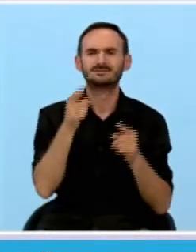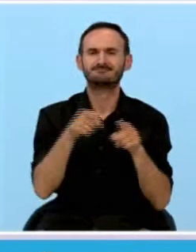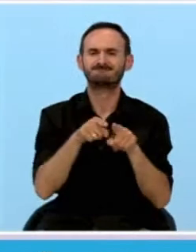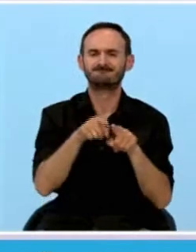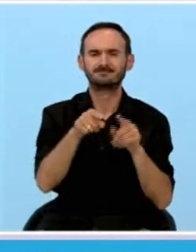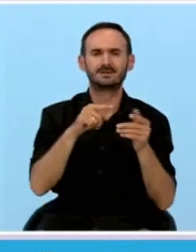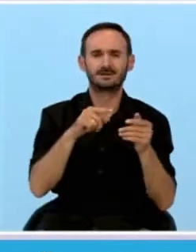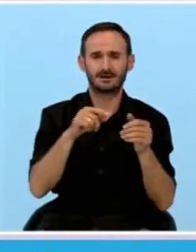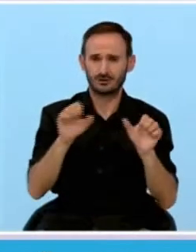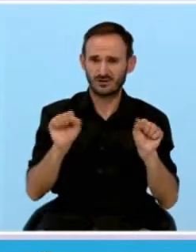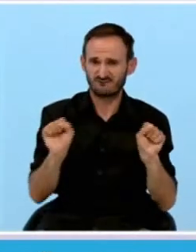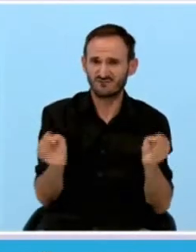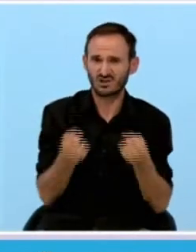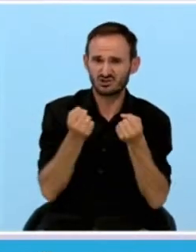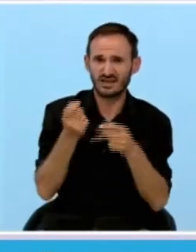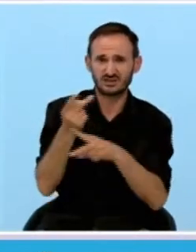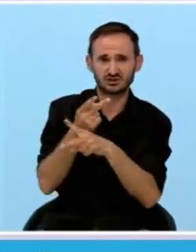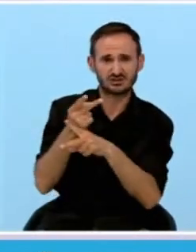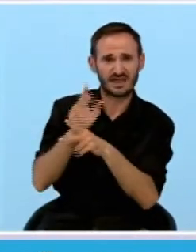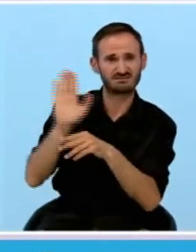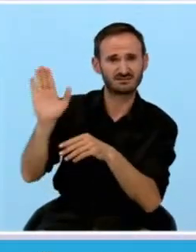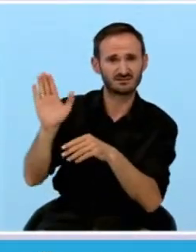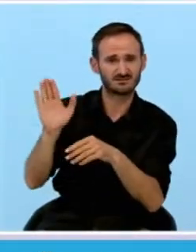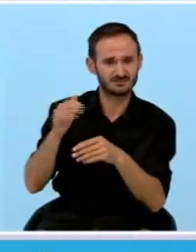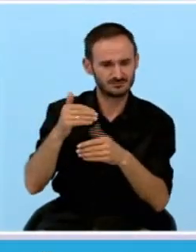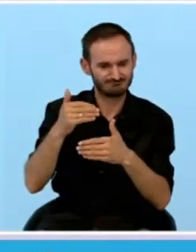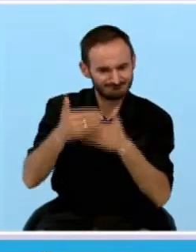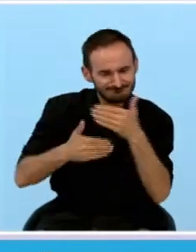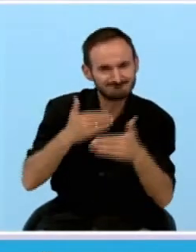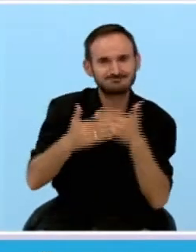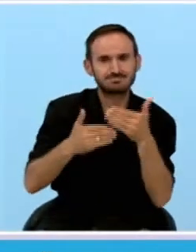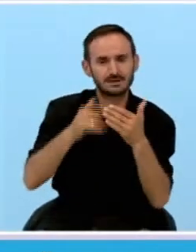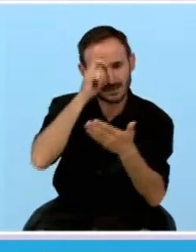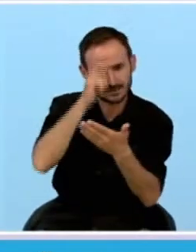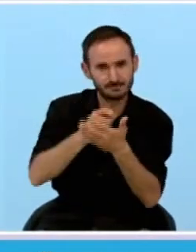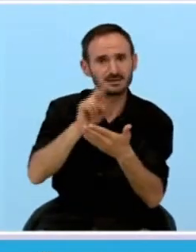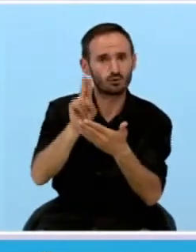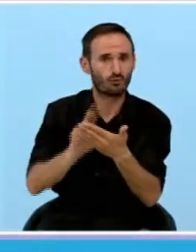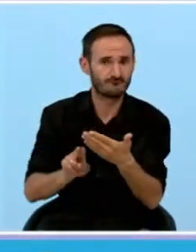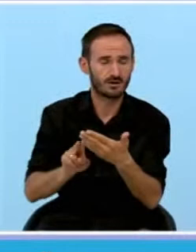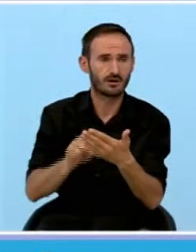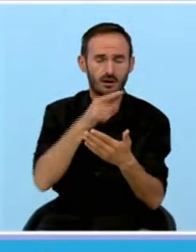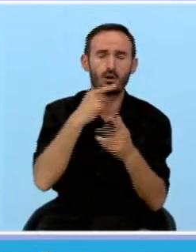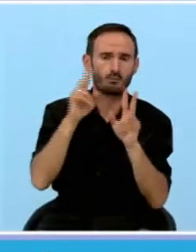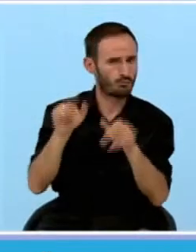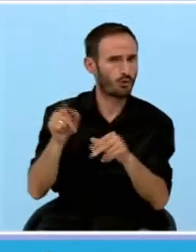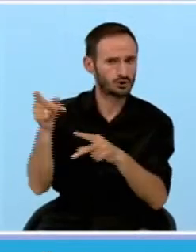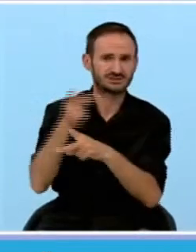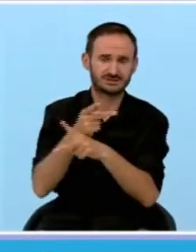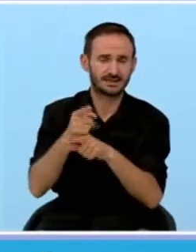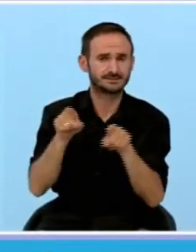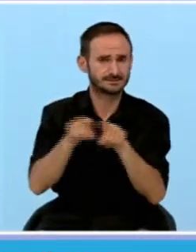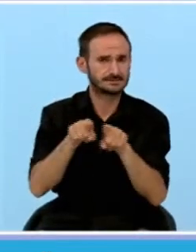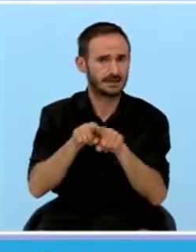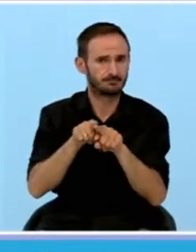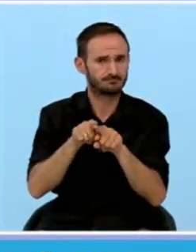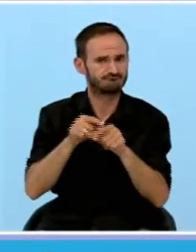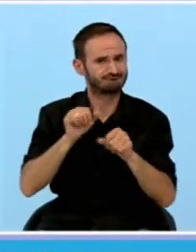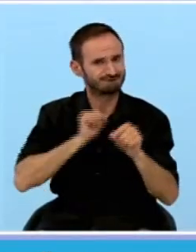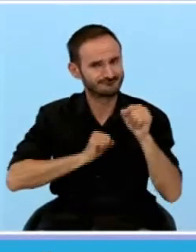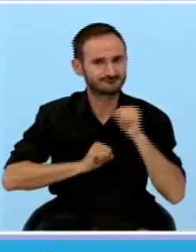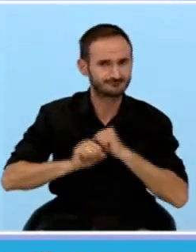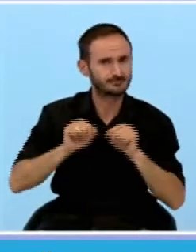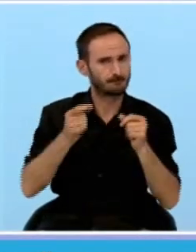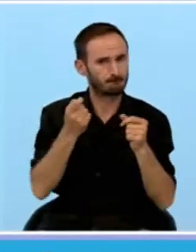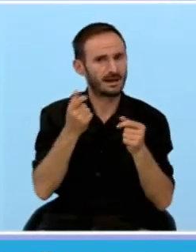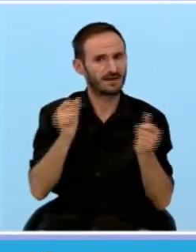sfidë për shtetin e Kosovës për zbatimin e konvencës në ndonjë kohë të shkurtër? Padyshim që po. Padyshim që po,